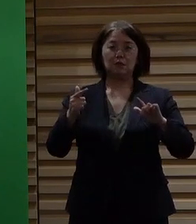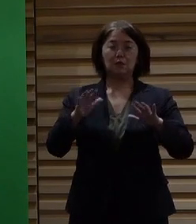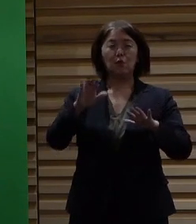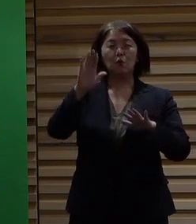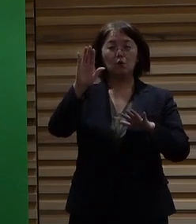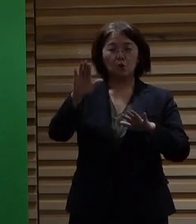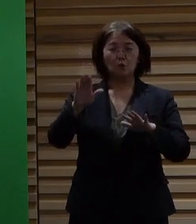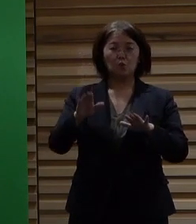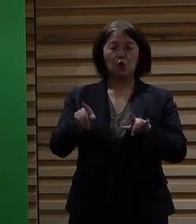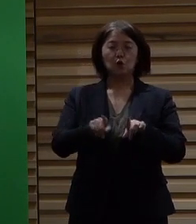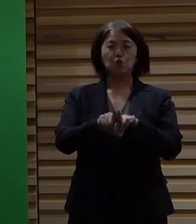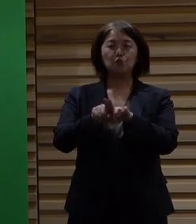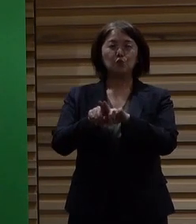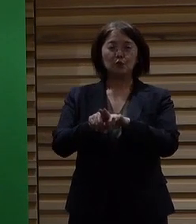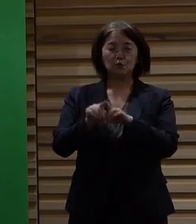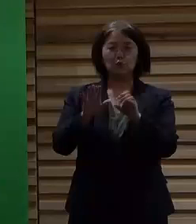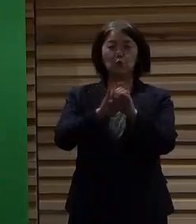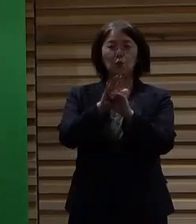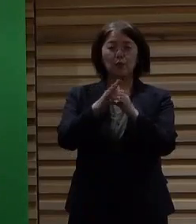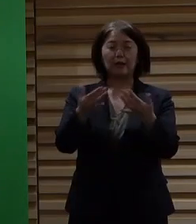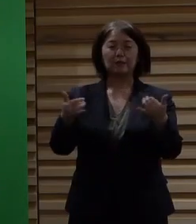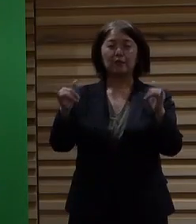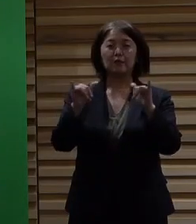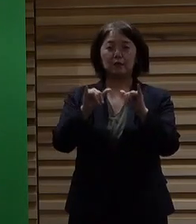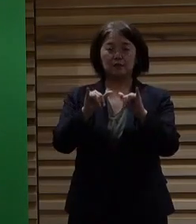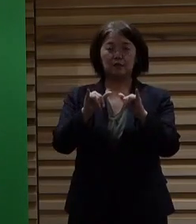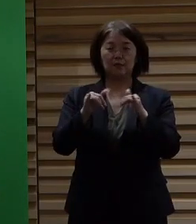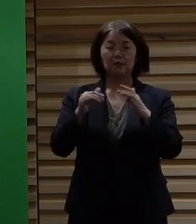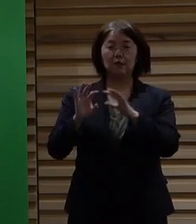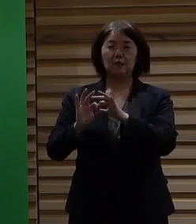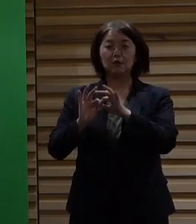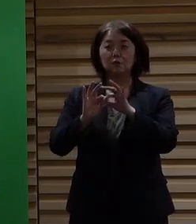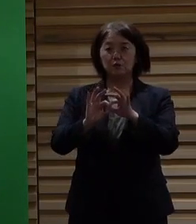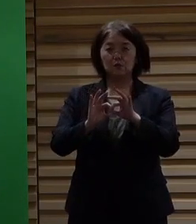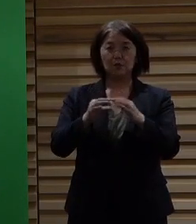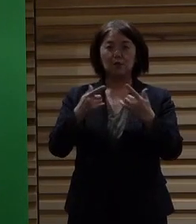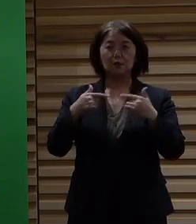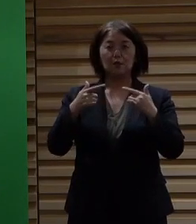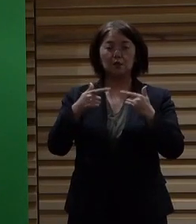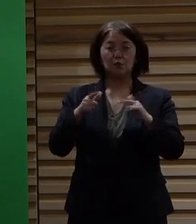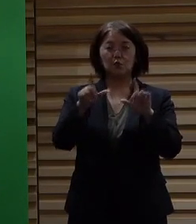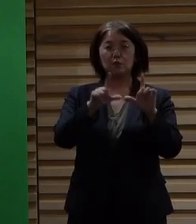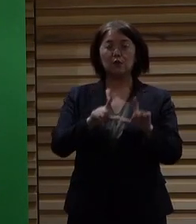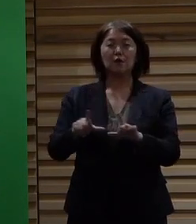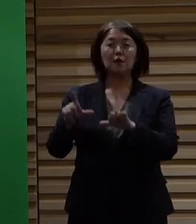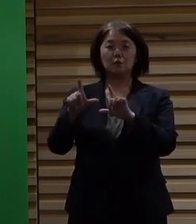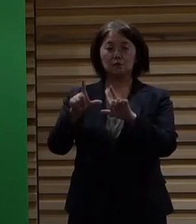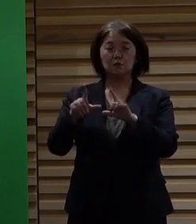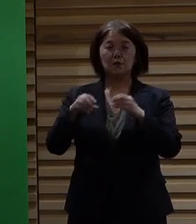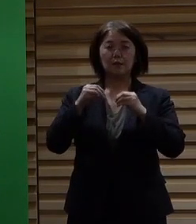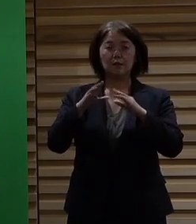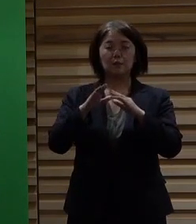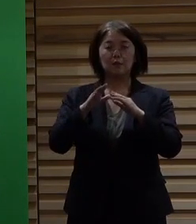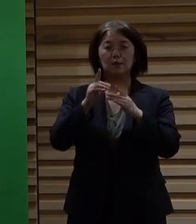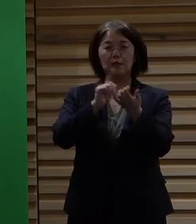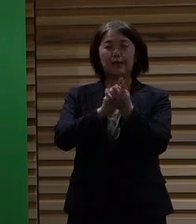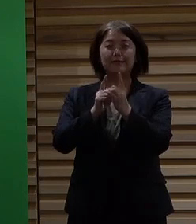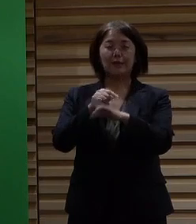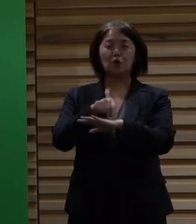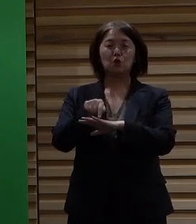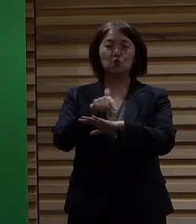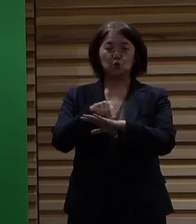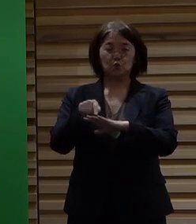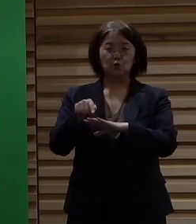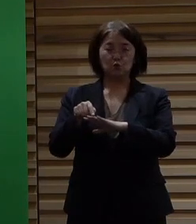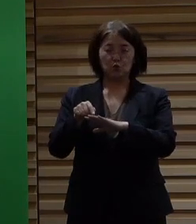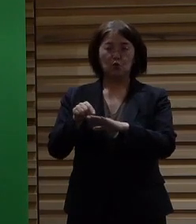となると言えます。引き続き日常生活での基本的な感染対策の継続を県民の皆様にお願いをい